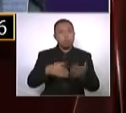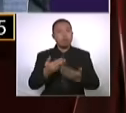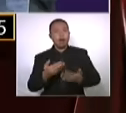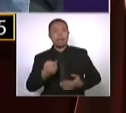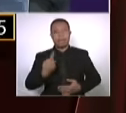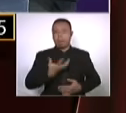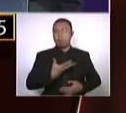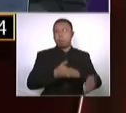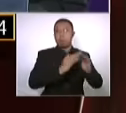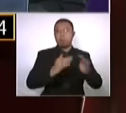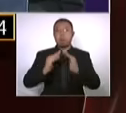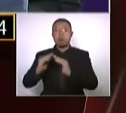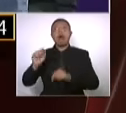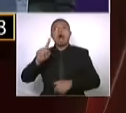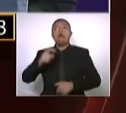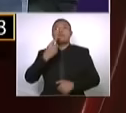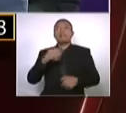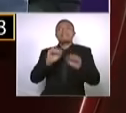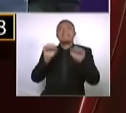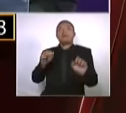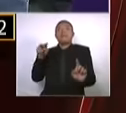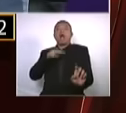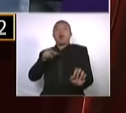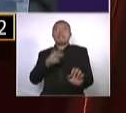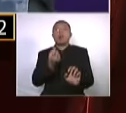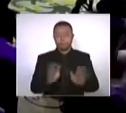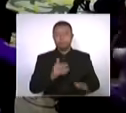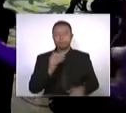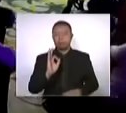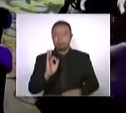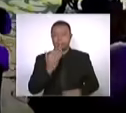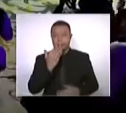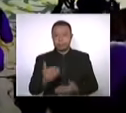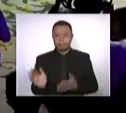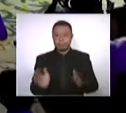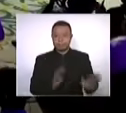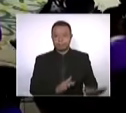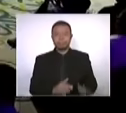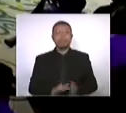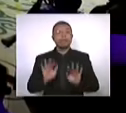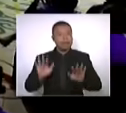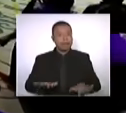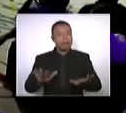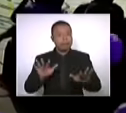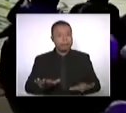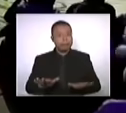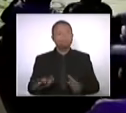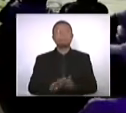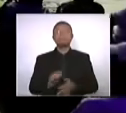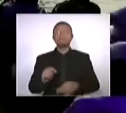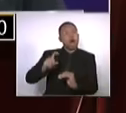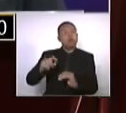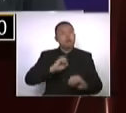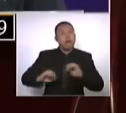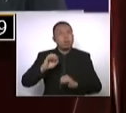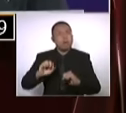menyikapi bahwa menilai kandidat itu kan harus holistik gitu loh mulai dari trordnya